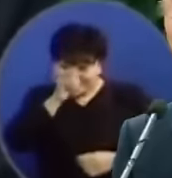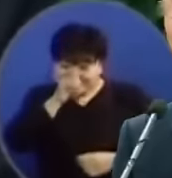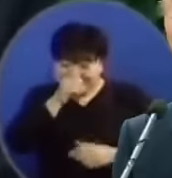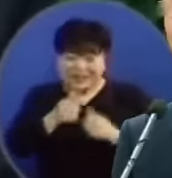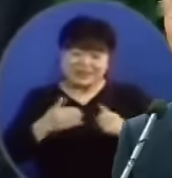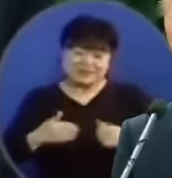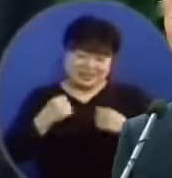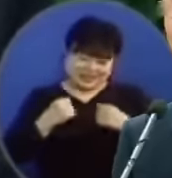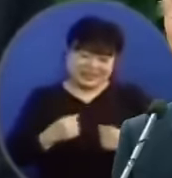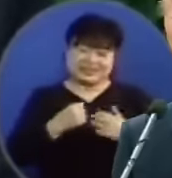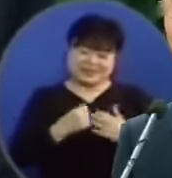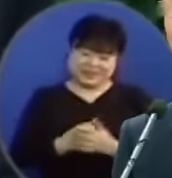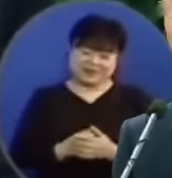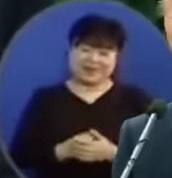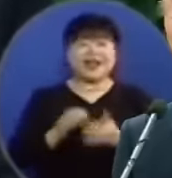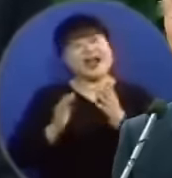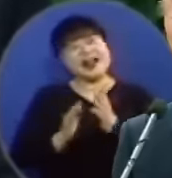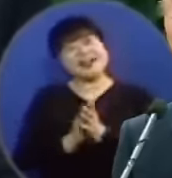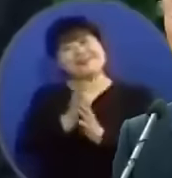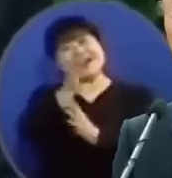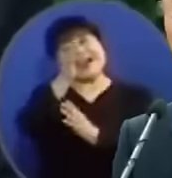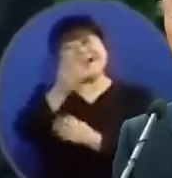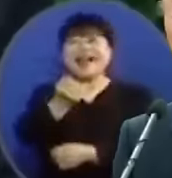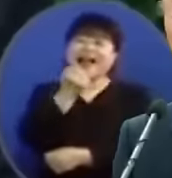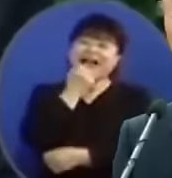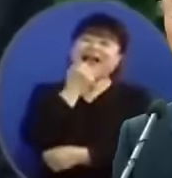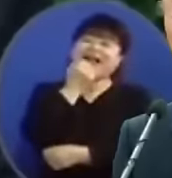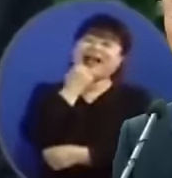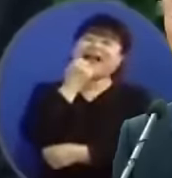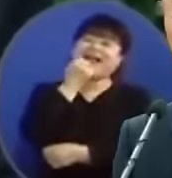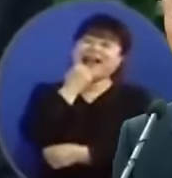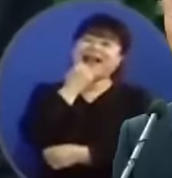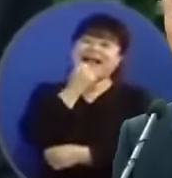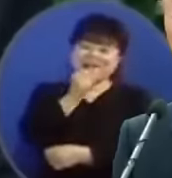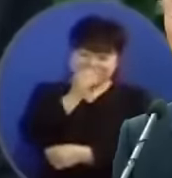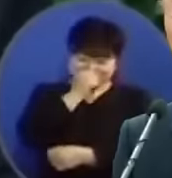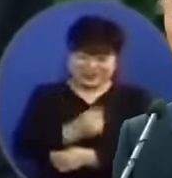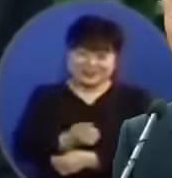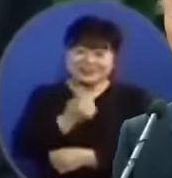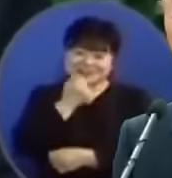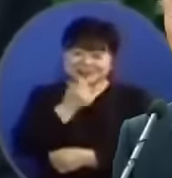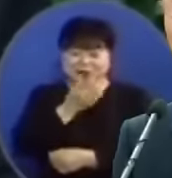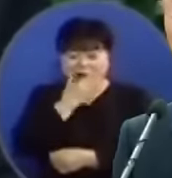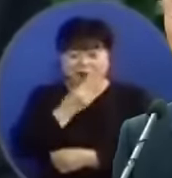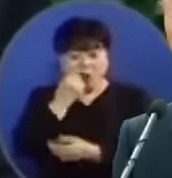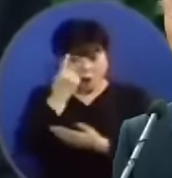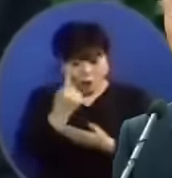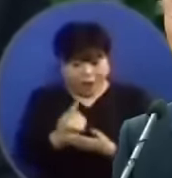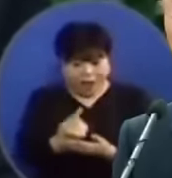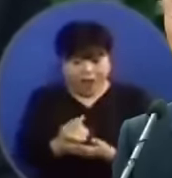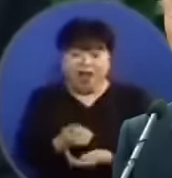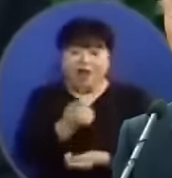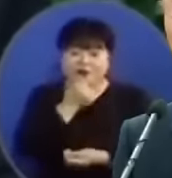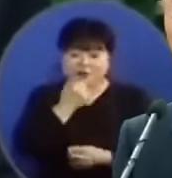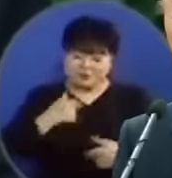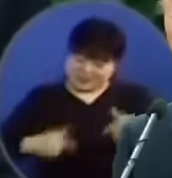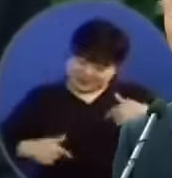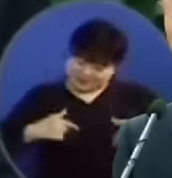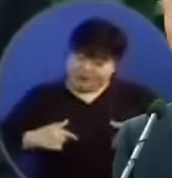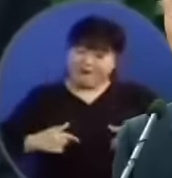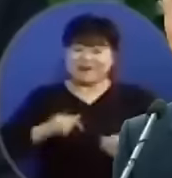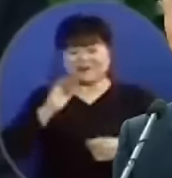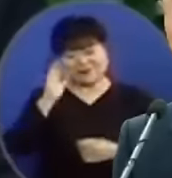계시면 하나님만 생각하고 할렐루야 하고 그 다음 하하 웃는 것입니다. 웃으면 행복해지고 웃으면 기뻐지는